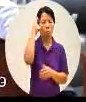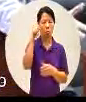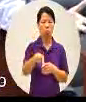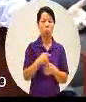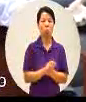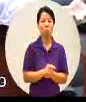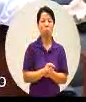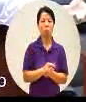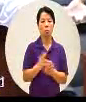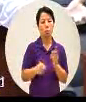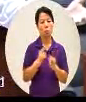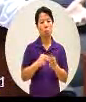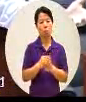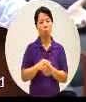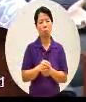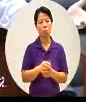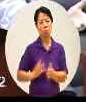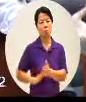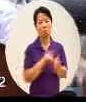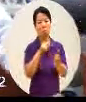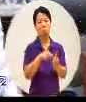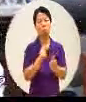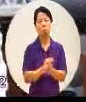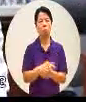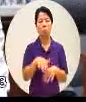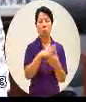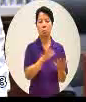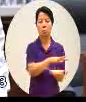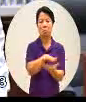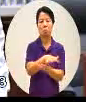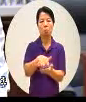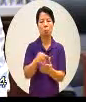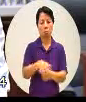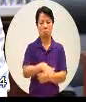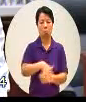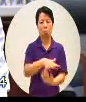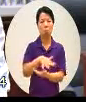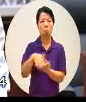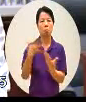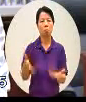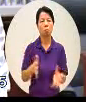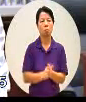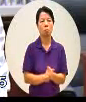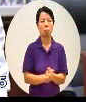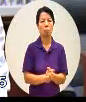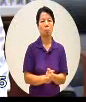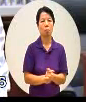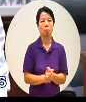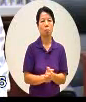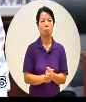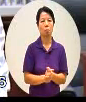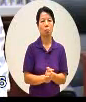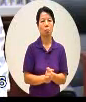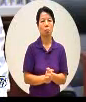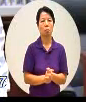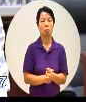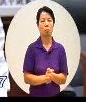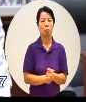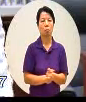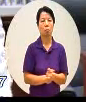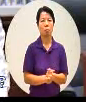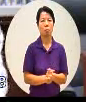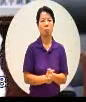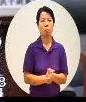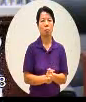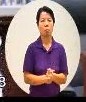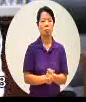根本恁都一盘散沙，谁人做谁人的，是安尼吗？啊，安